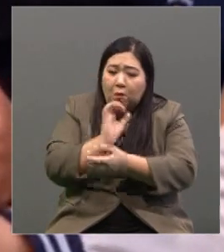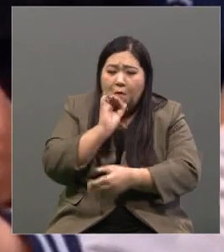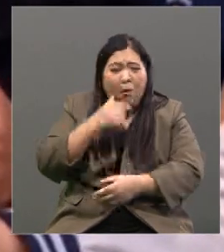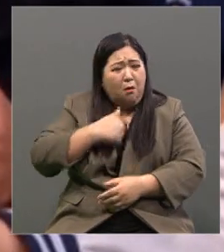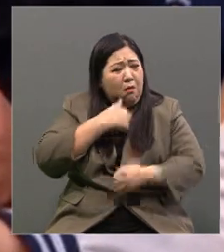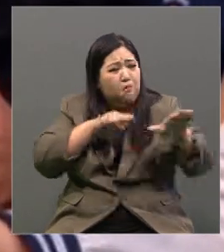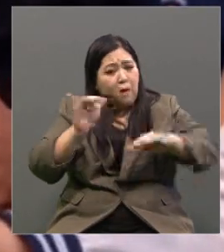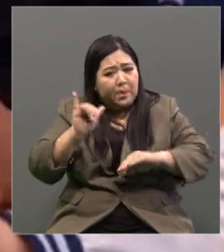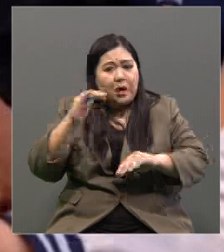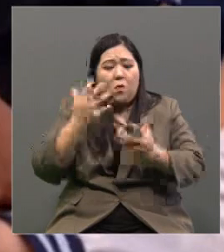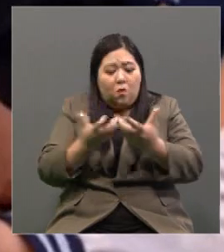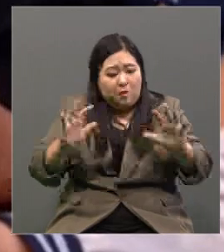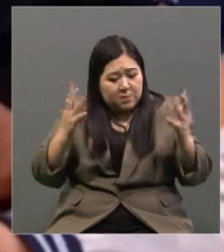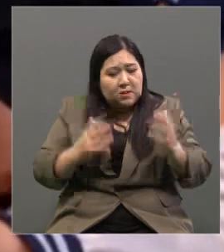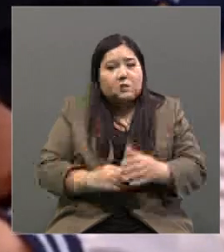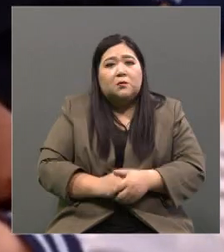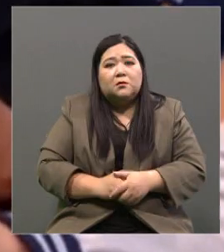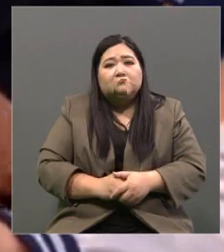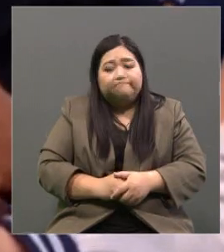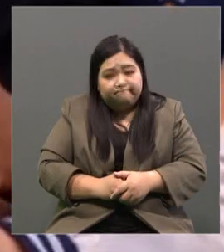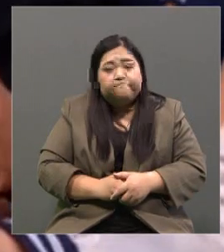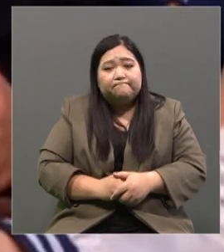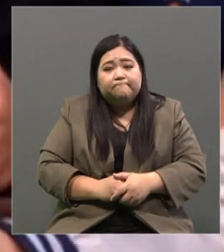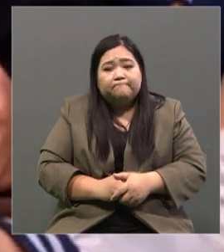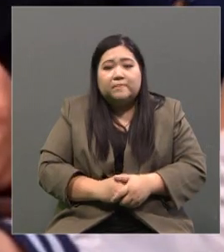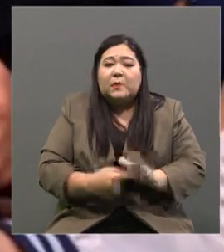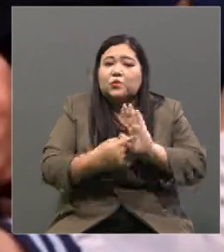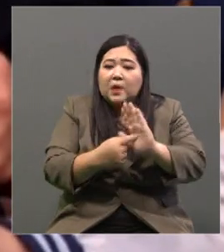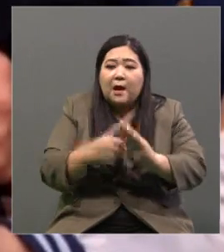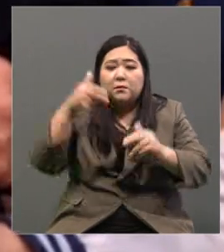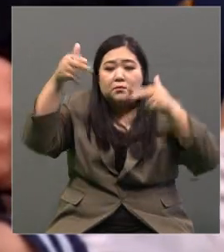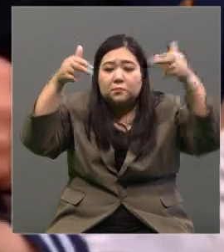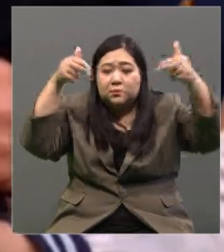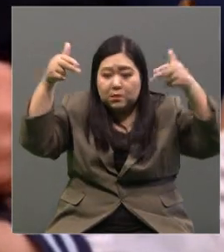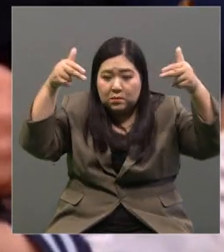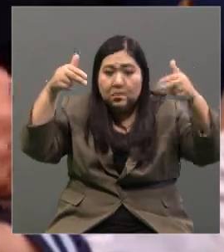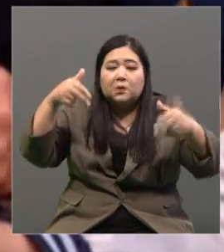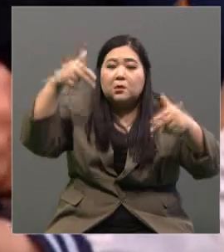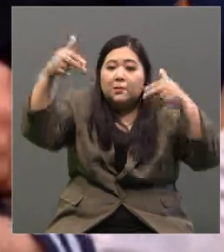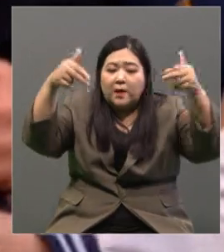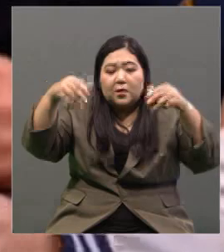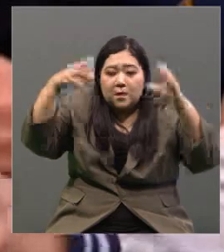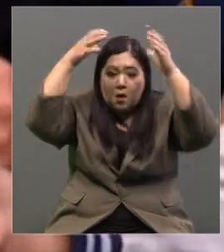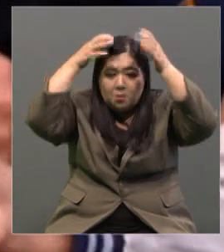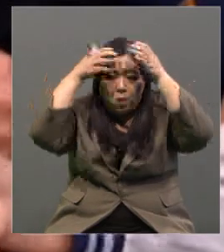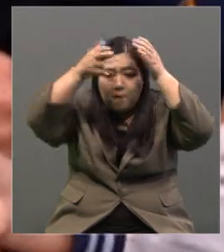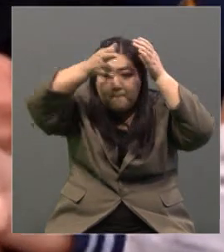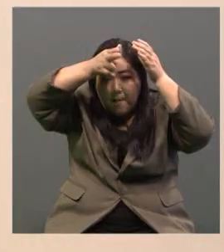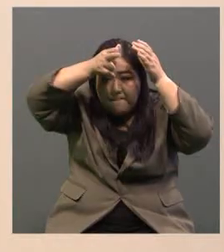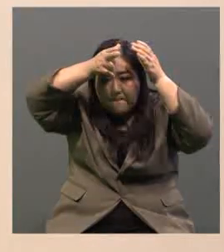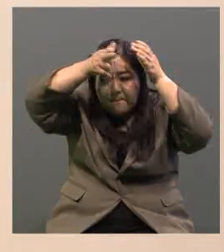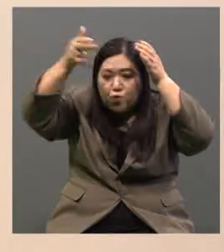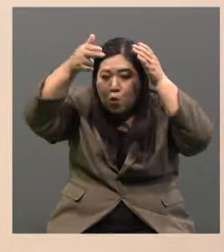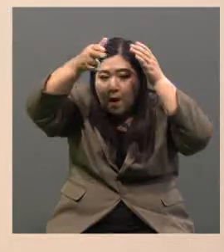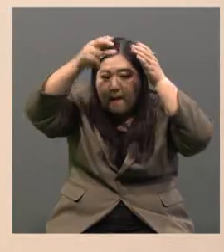พร้อมเกี่ยวกับเรื่องของเครื่องไม้เครื่องมืออุปกรณ์ต่างๆอย่างที่พี่ป๋องว่าไว ้ อย่างเช่นกล้ อง ที่ติดอยู่ที่หมวกอะไรประมาณนี้แหละล่ะค ่ะหรือแม้